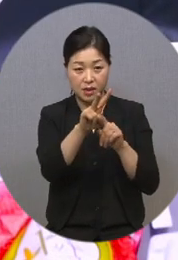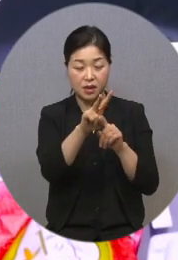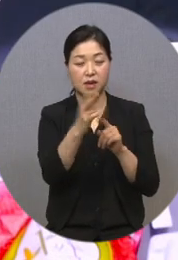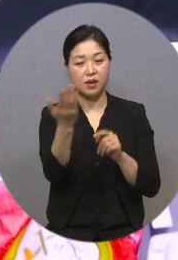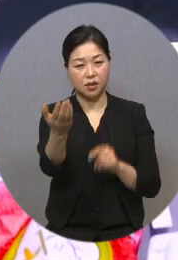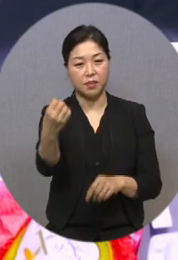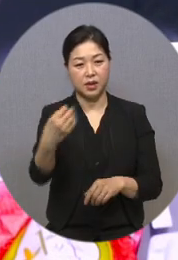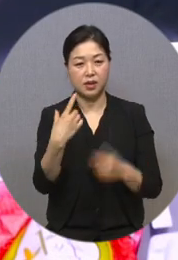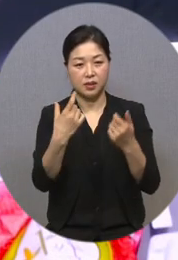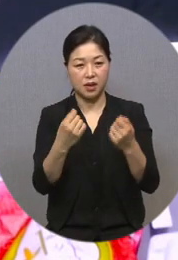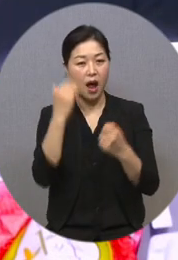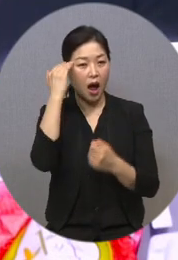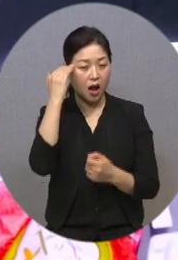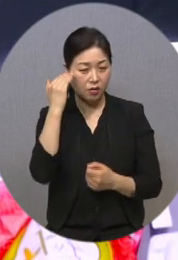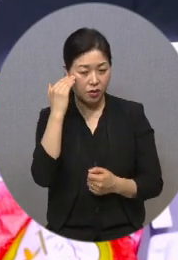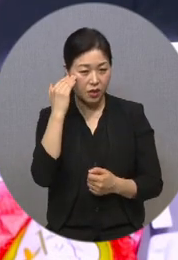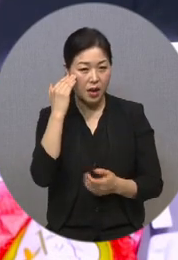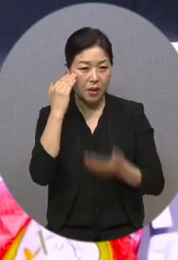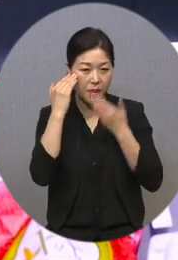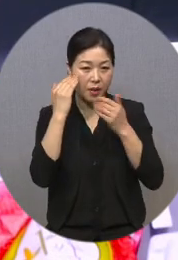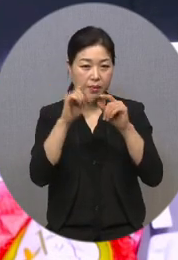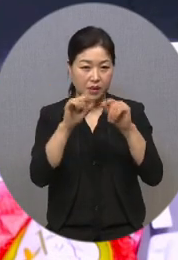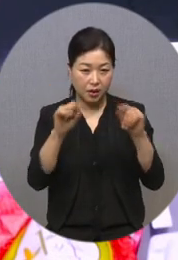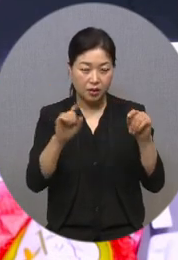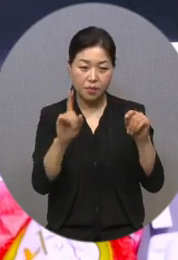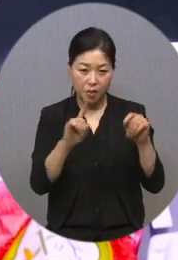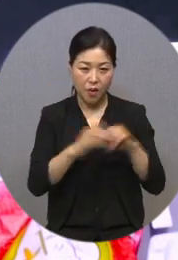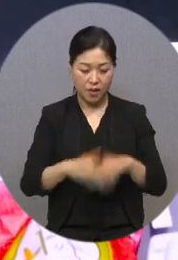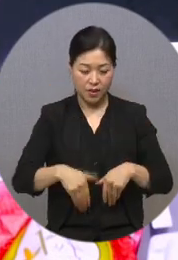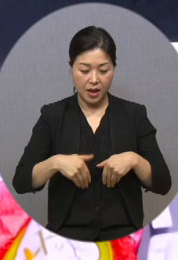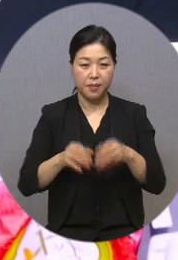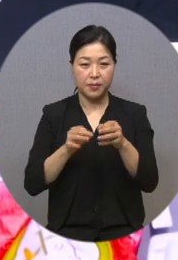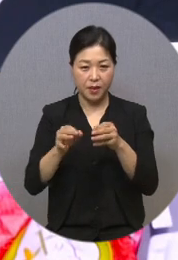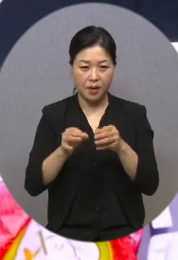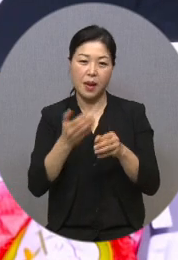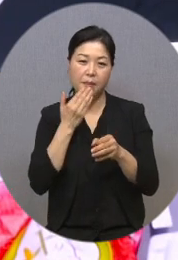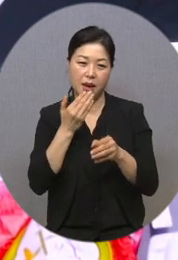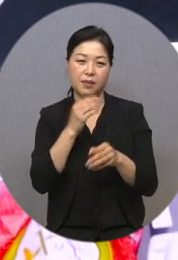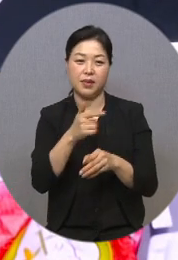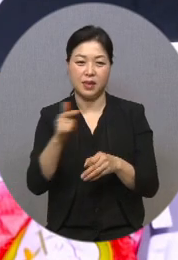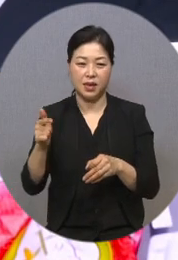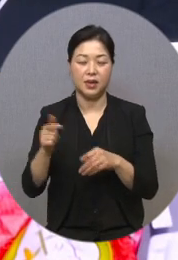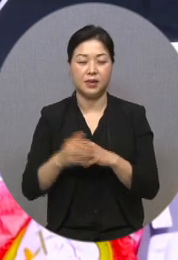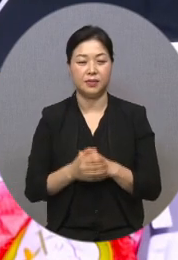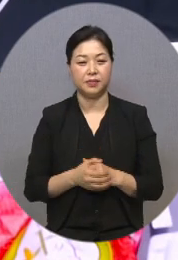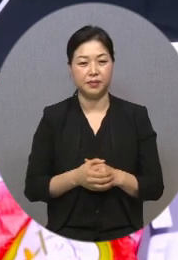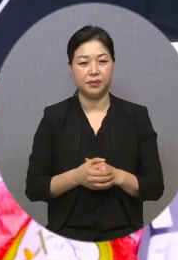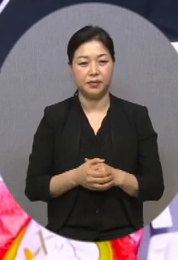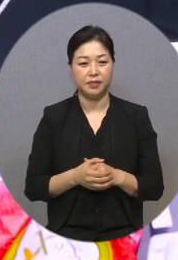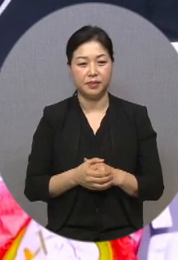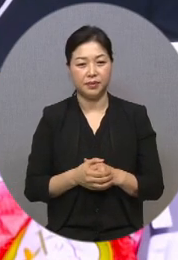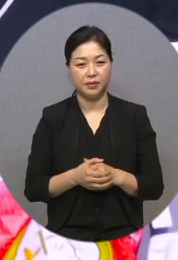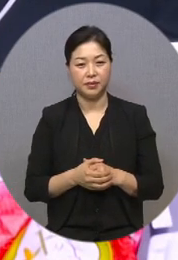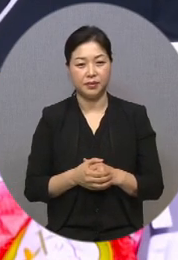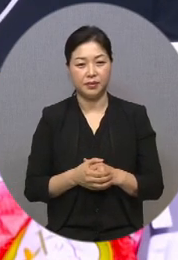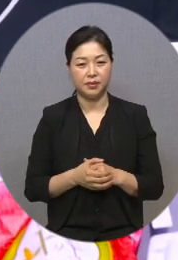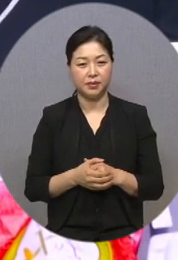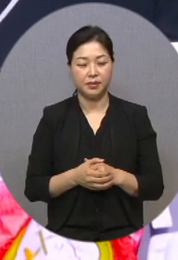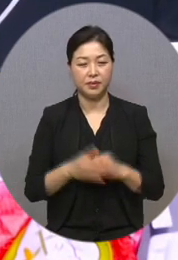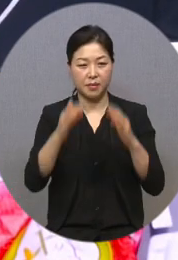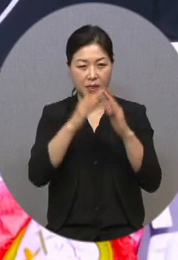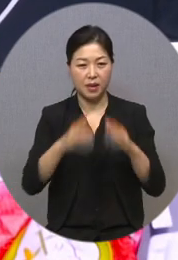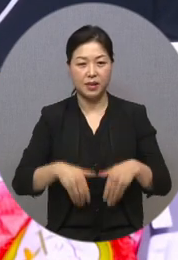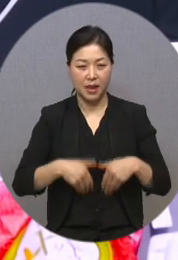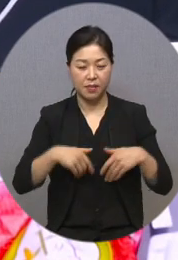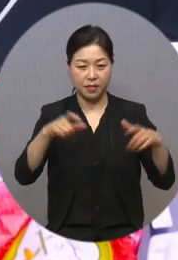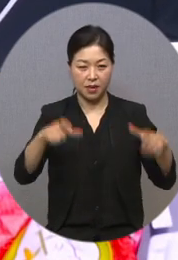네. 한국인의 밥상은 바로 남도 밥상입니다. 남도지. 남도 장터에서. 이 남도에 자라는 그 농수